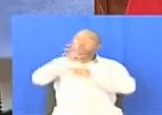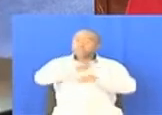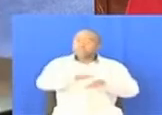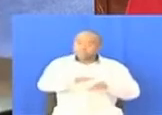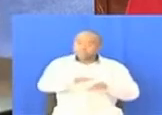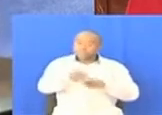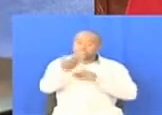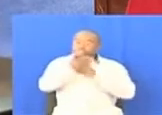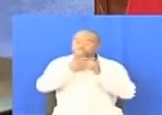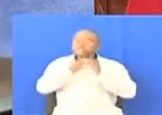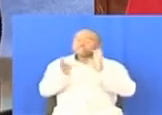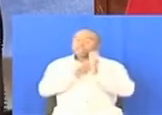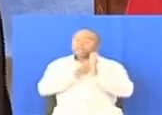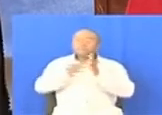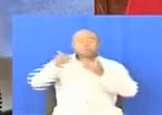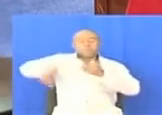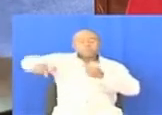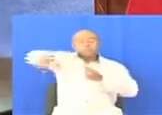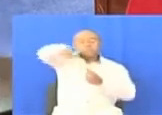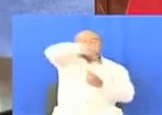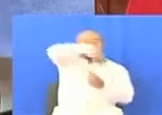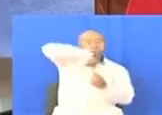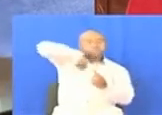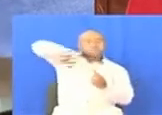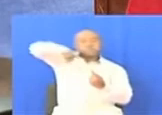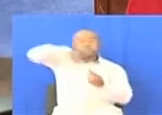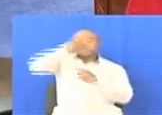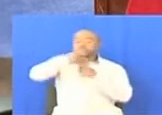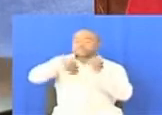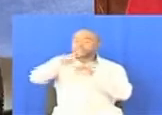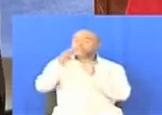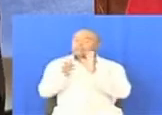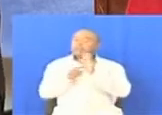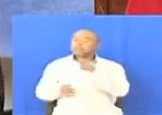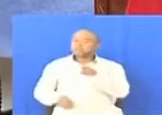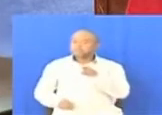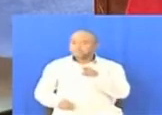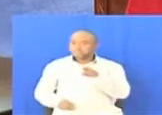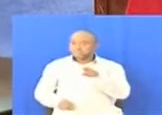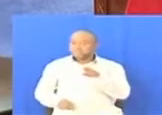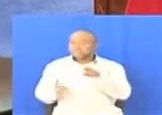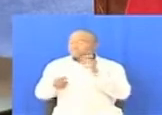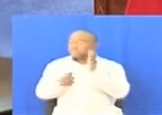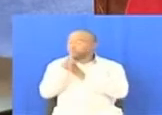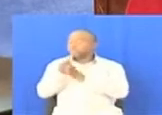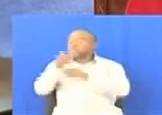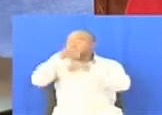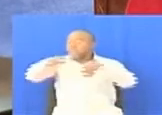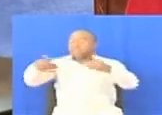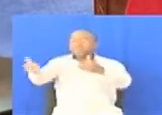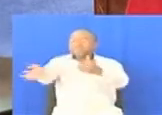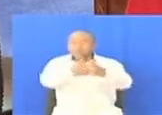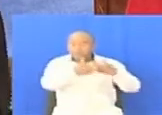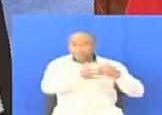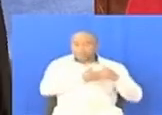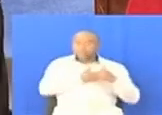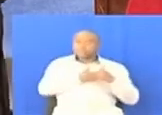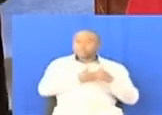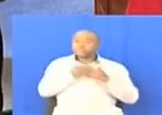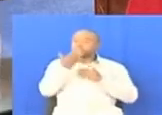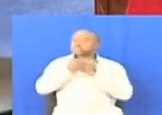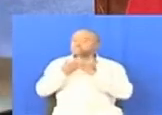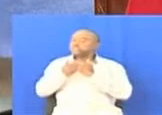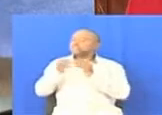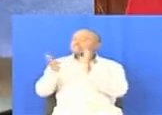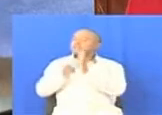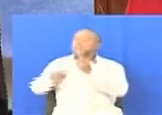na nchi nane. Tuna bandari yetu, tumezungukwa na nchi zaidi ya nane. Mheshimiwa Rais akaona tukifunga mipaka tutawatesa wananchi wa nchi